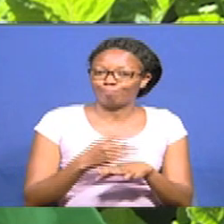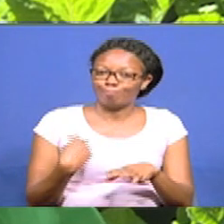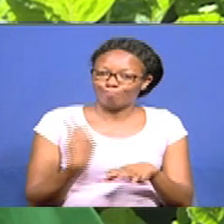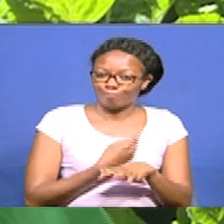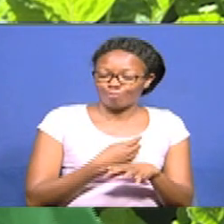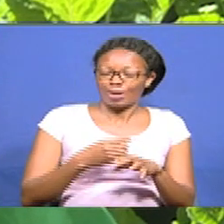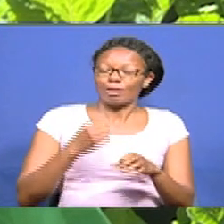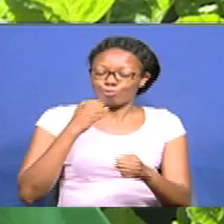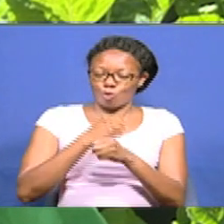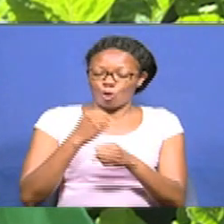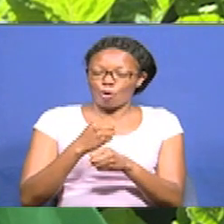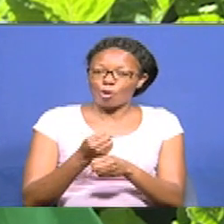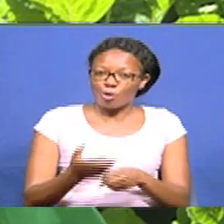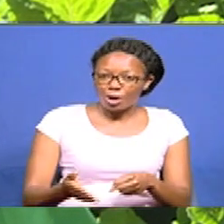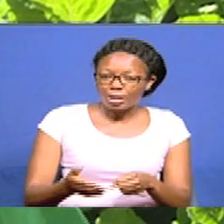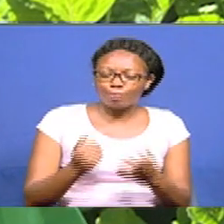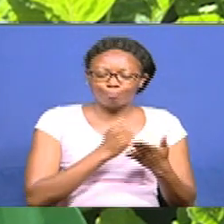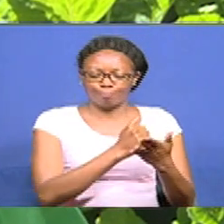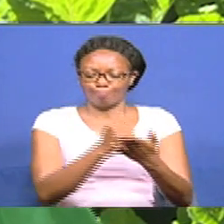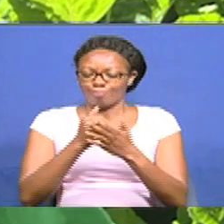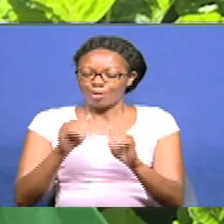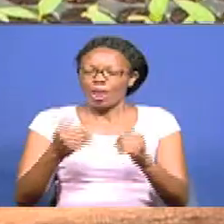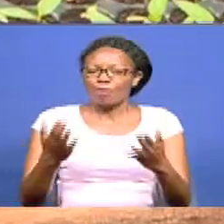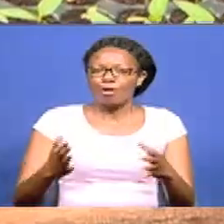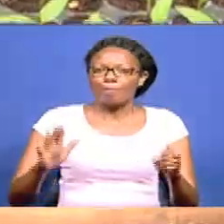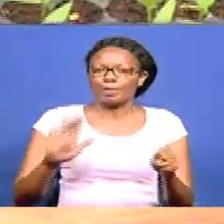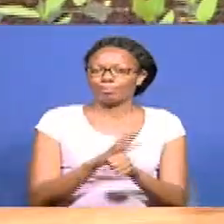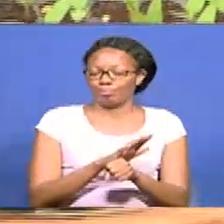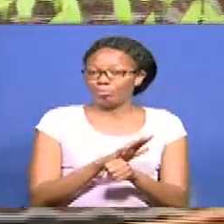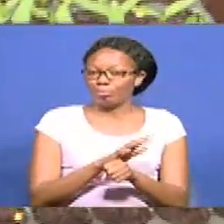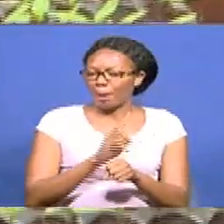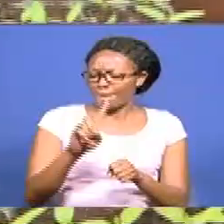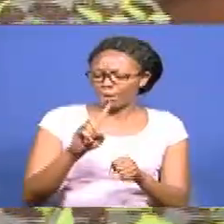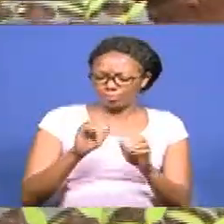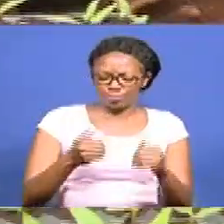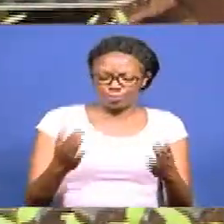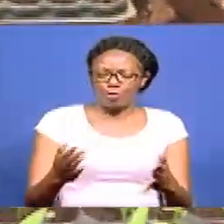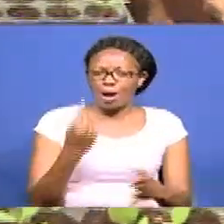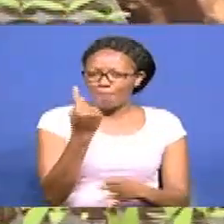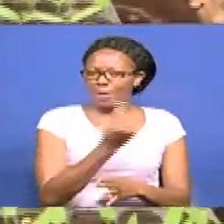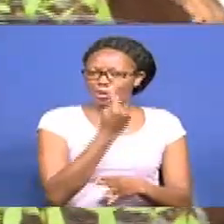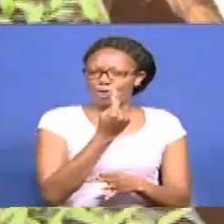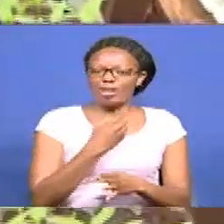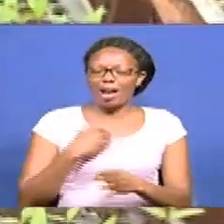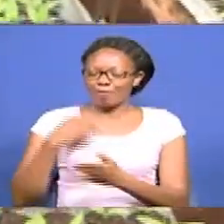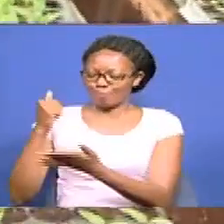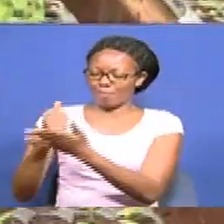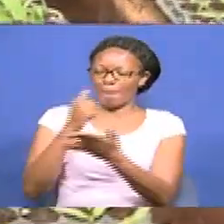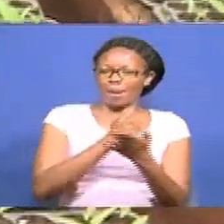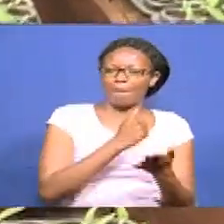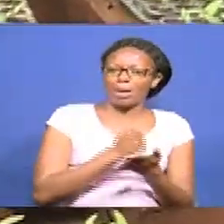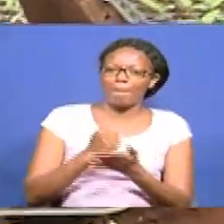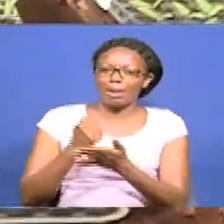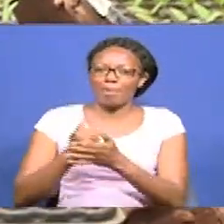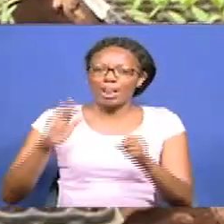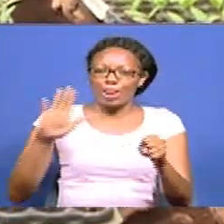huwa tunafanya Grace Rock, na hiyo imesaidia wakulima wengi. Si wakulima tu, bali pia kuna kampuni nyingi za mbegu